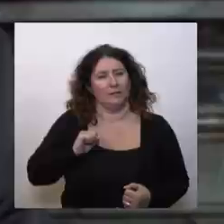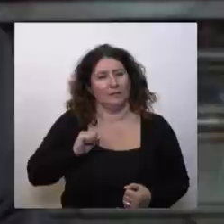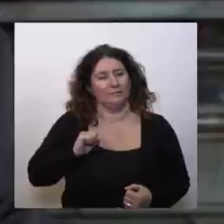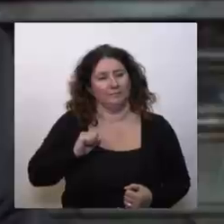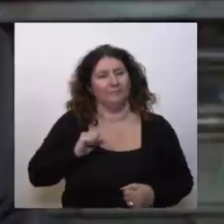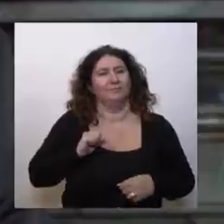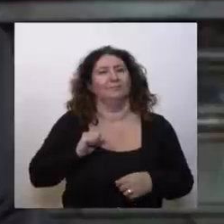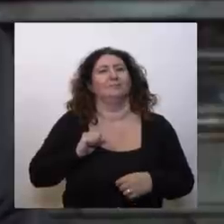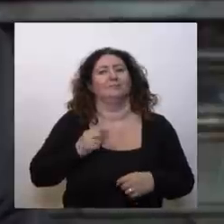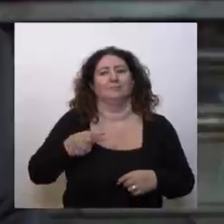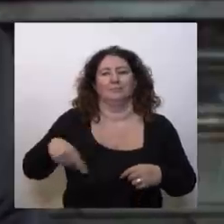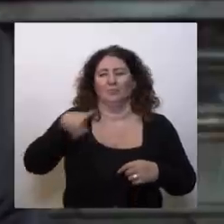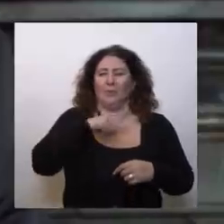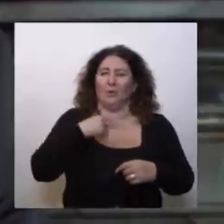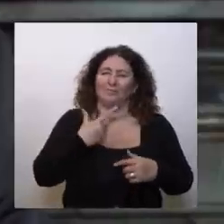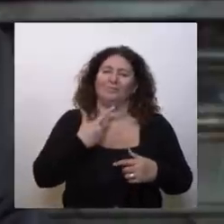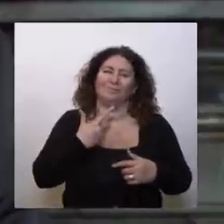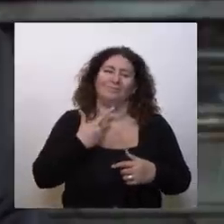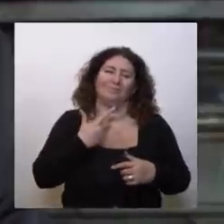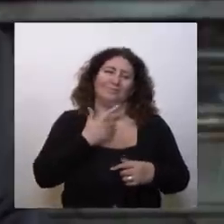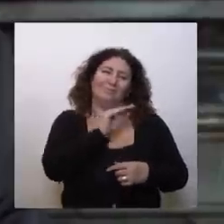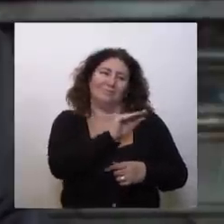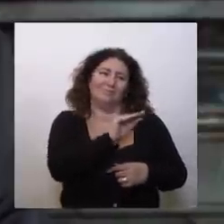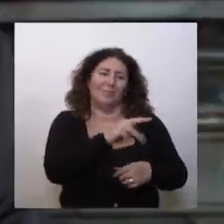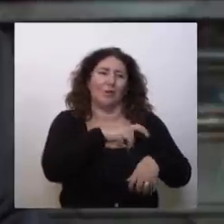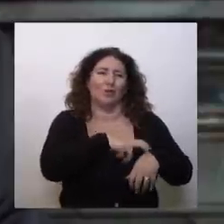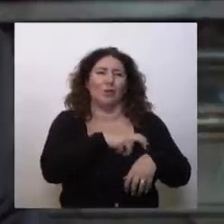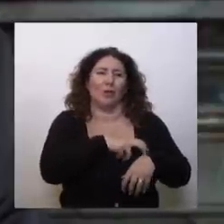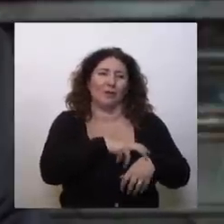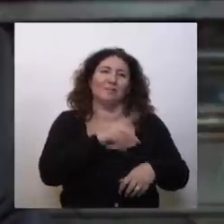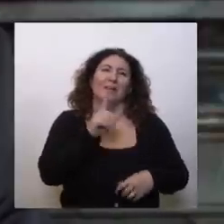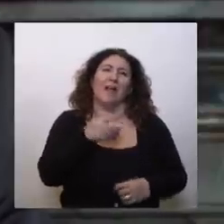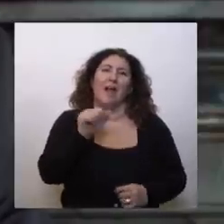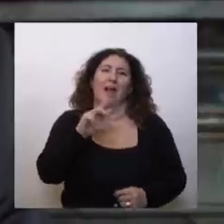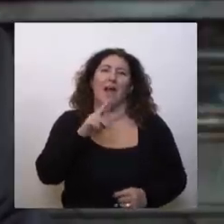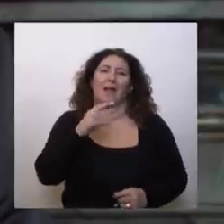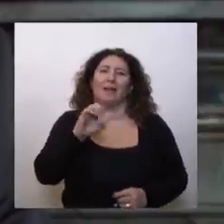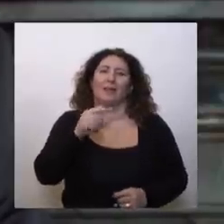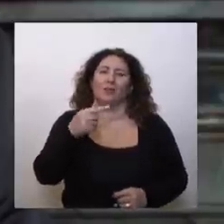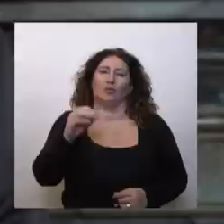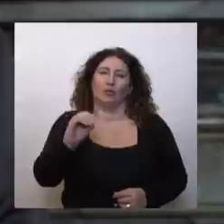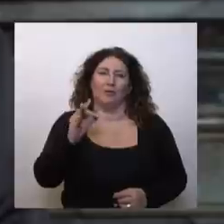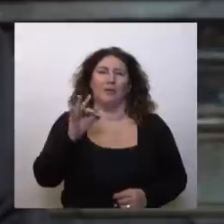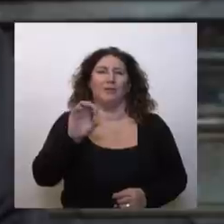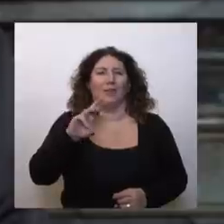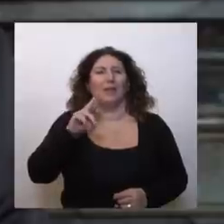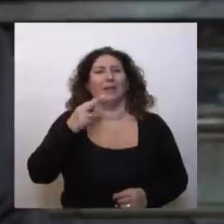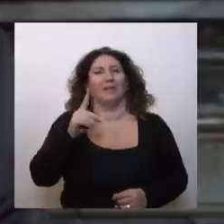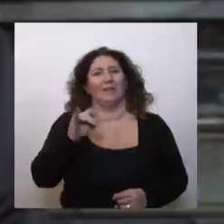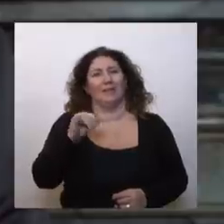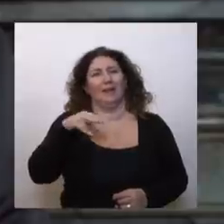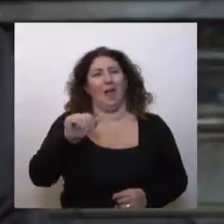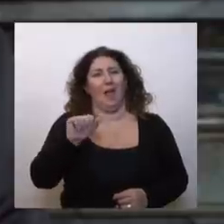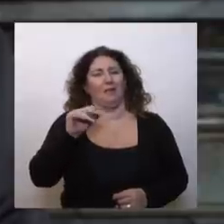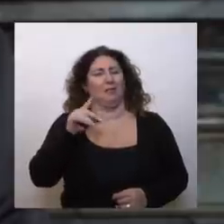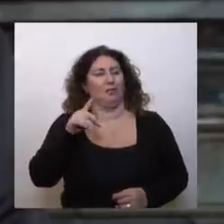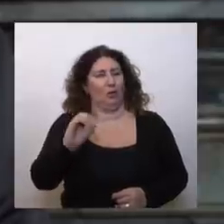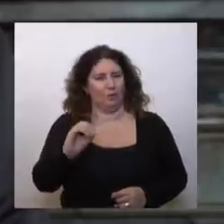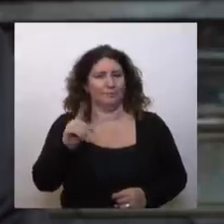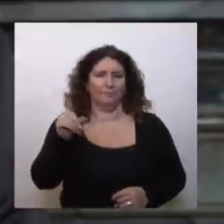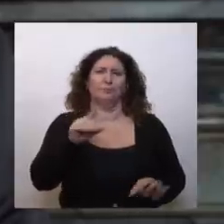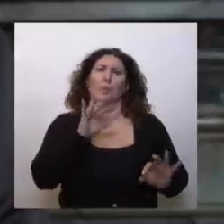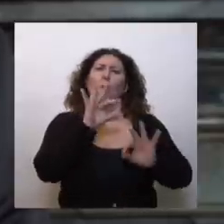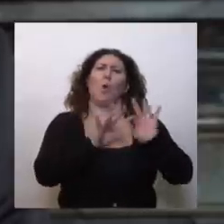lasciamo ispirare e guidare dal dottor Ferdinando Garetto, medico di cure palliative presso